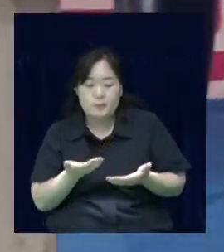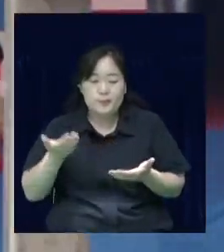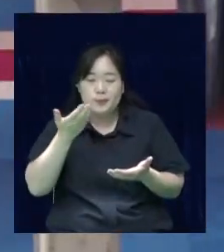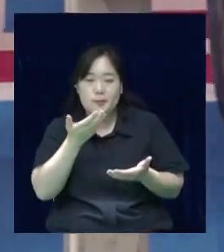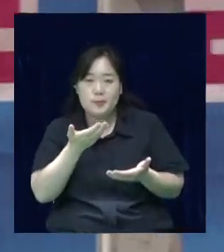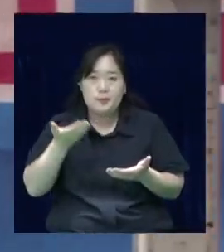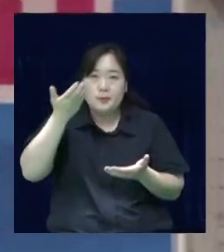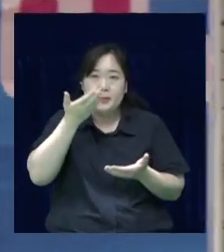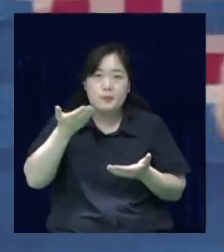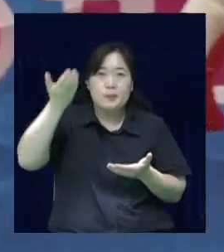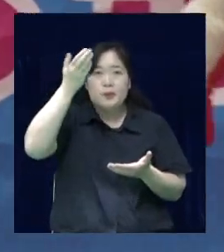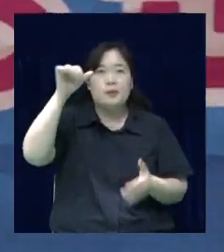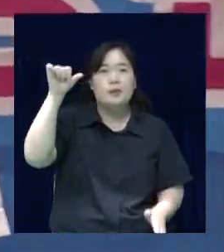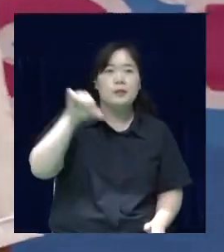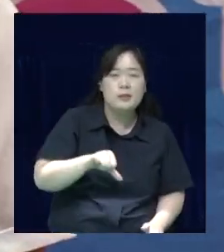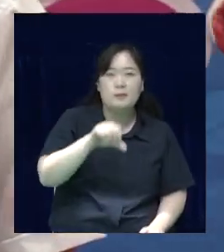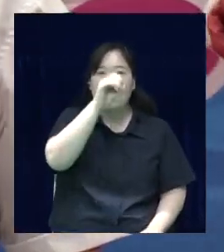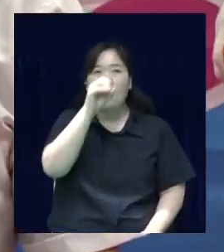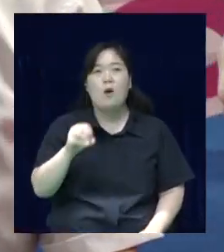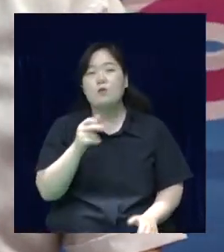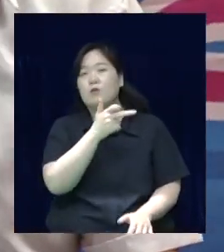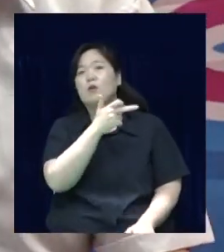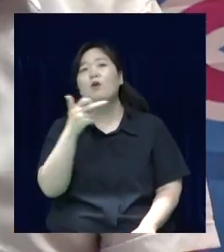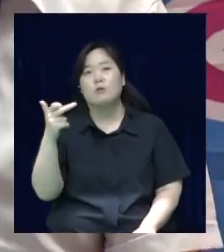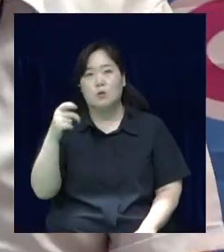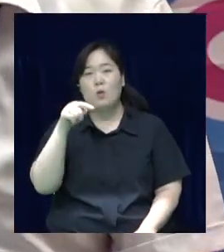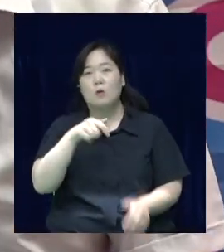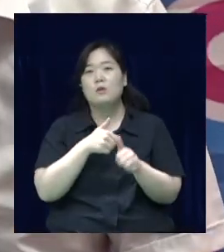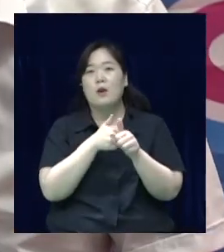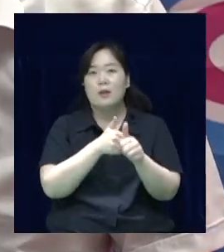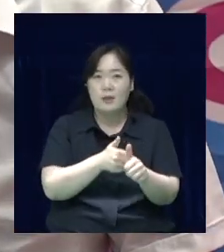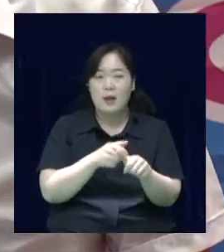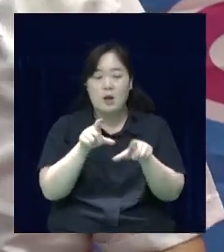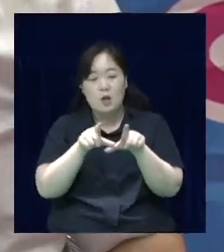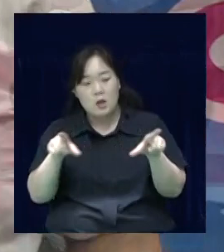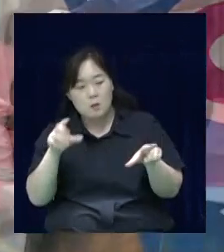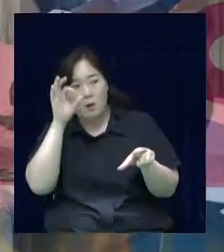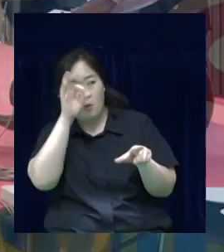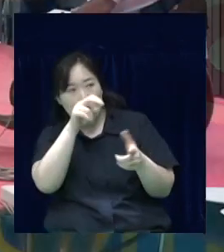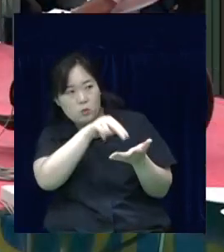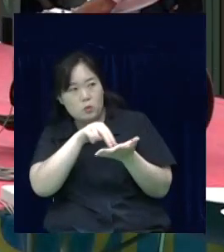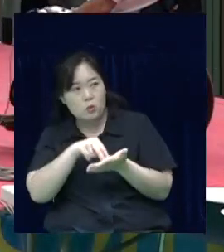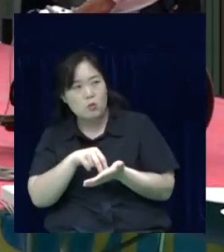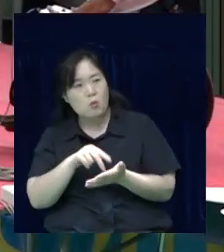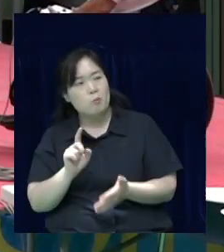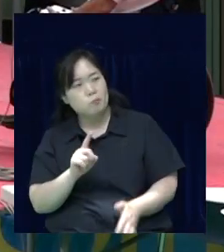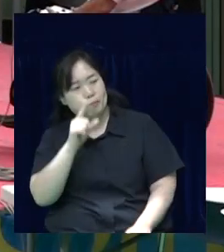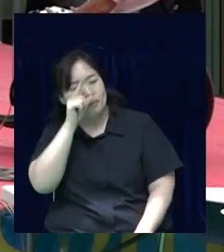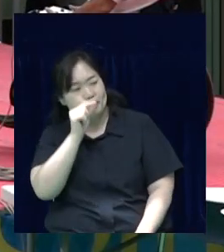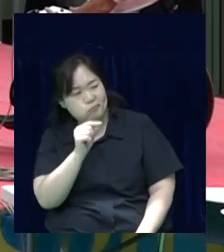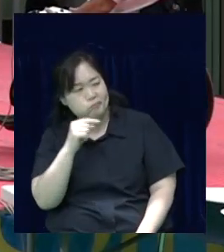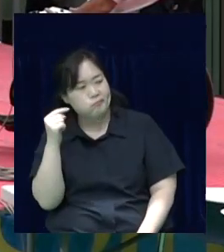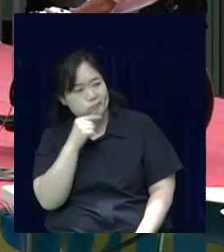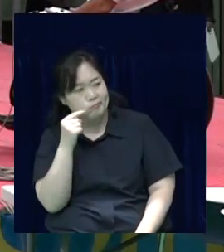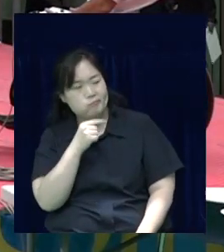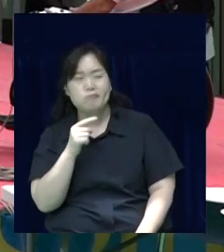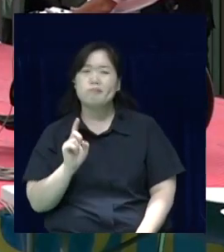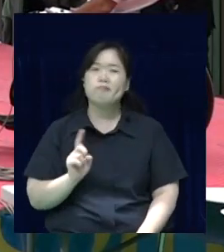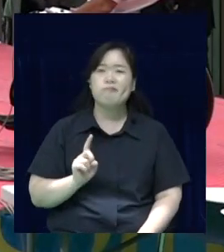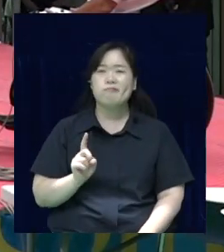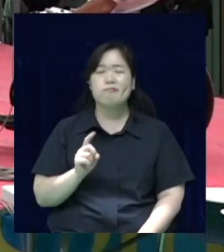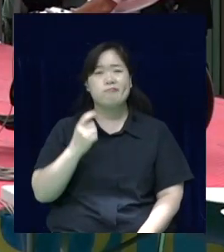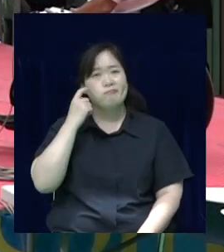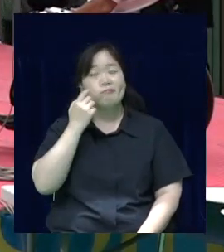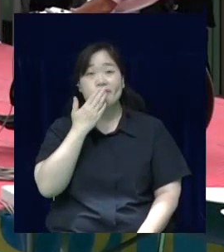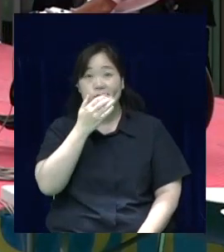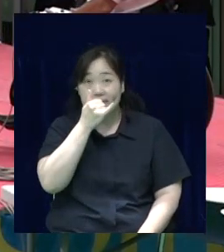이제 실패 확률이 굉장히 높을 거고 맞습니다. 거기에 따라서 일반 보시는 분들 입장에서는 왜 이렇게 좀 깐깐해라고 생각하실 수 있을 것 같은데 사실